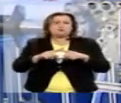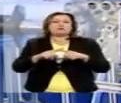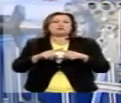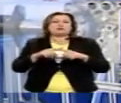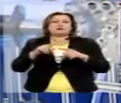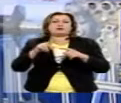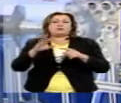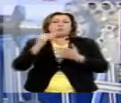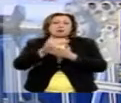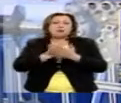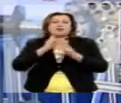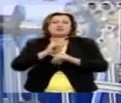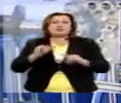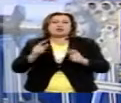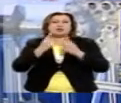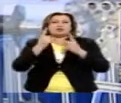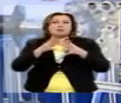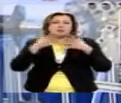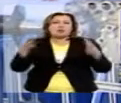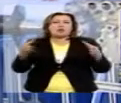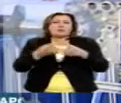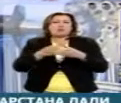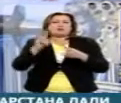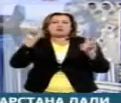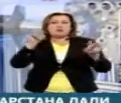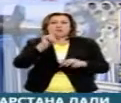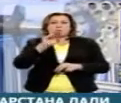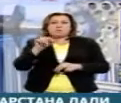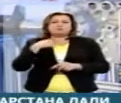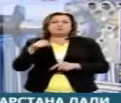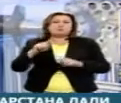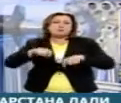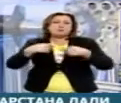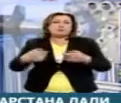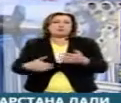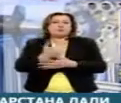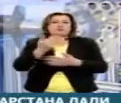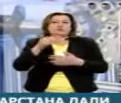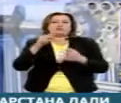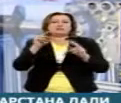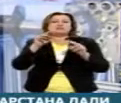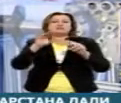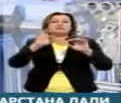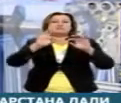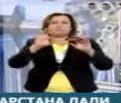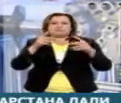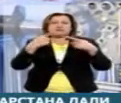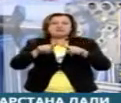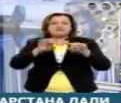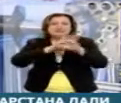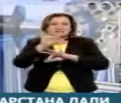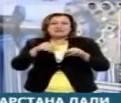рамках стратегической программы развития глобальной компании КАМАЗ. Мы сюда передаем новые типы литья, которые